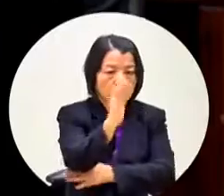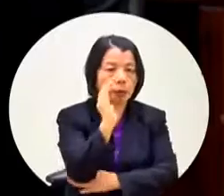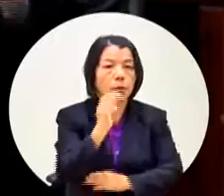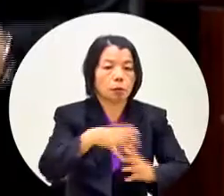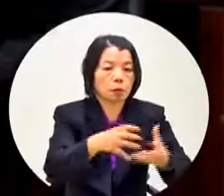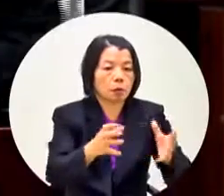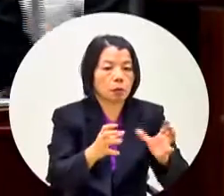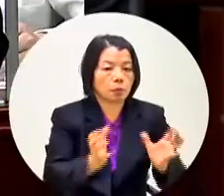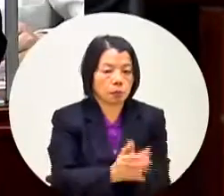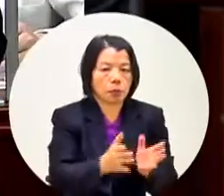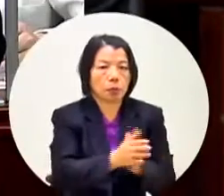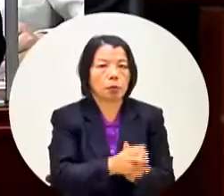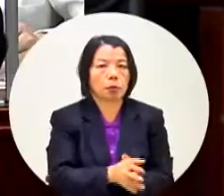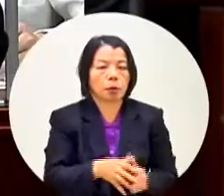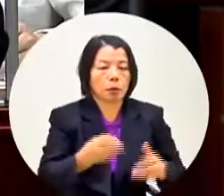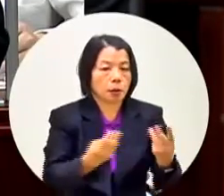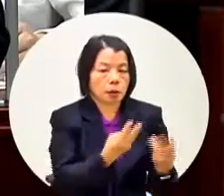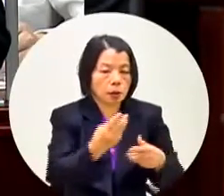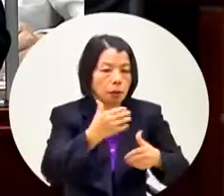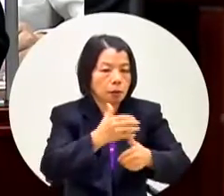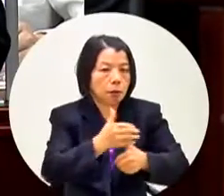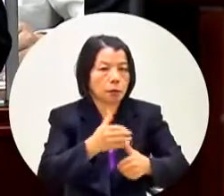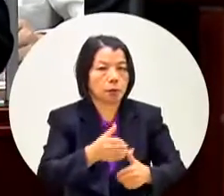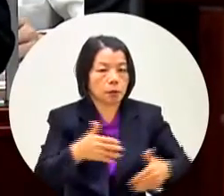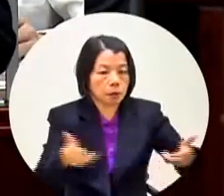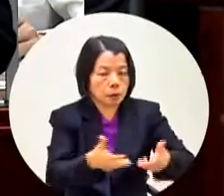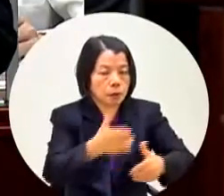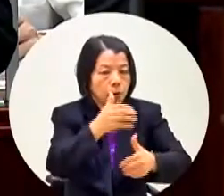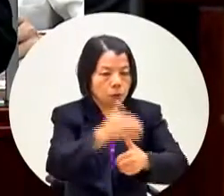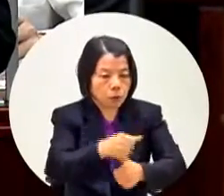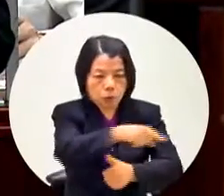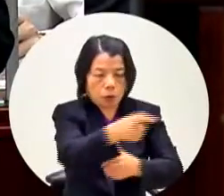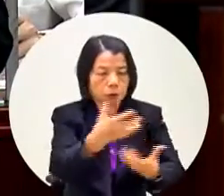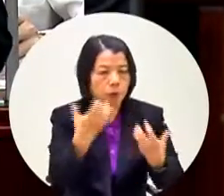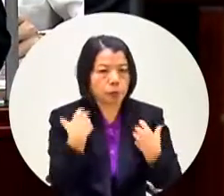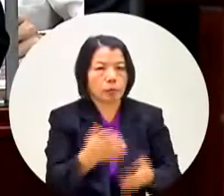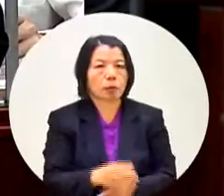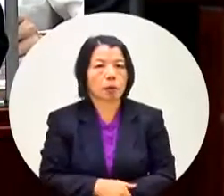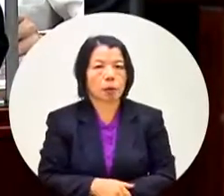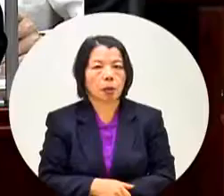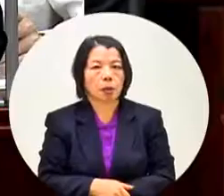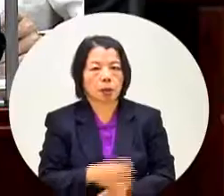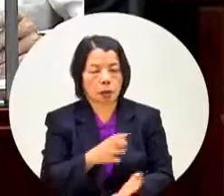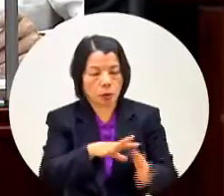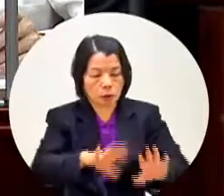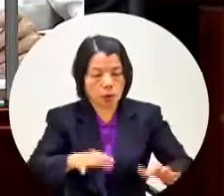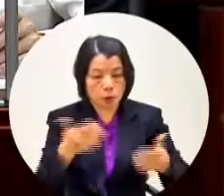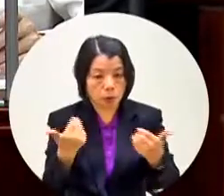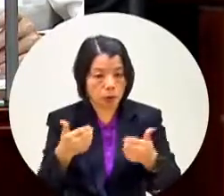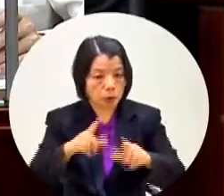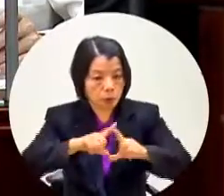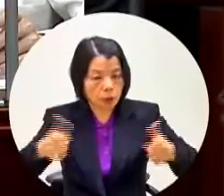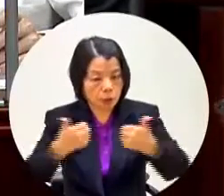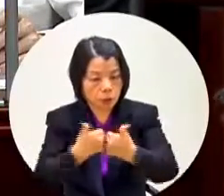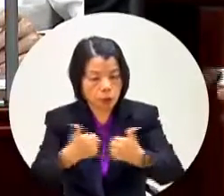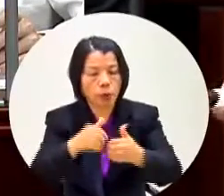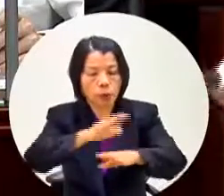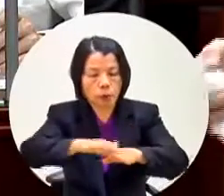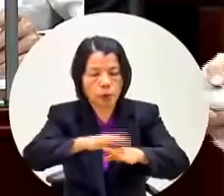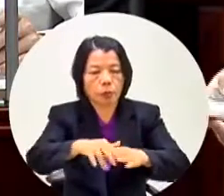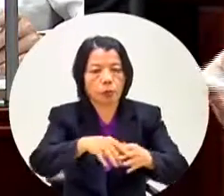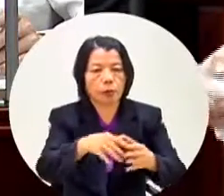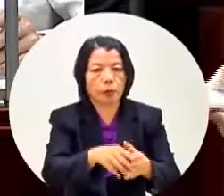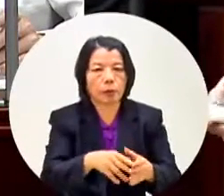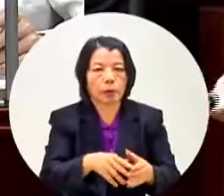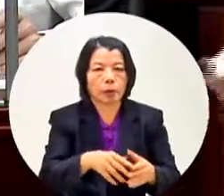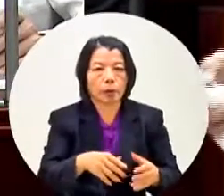边的这个圣深路哈，还有这个接受路的这个。 局长，不好意思，我第一个问题是桥头新市镇后期计划的一个开